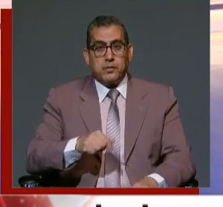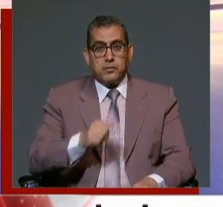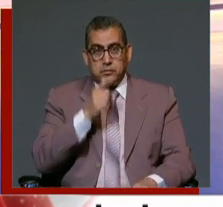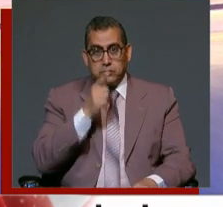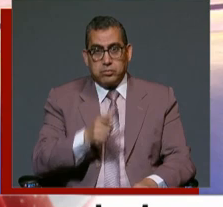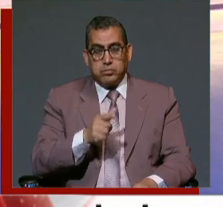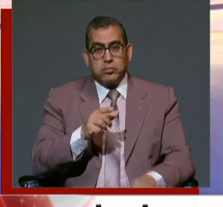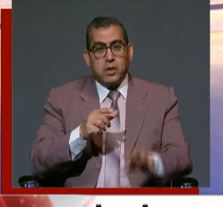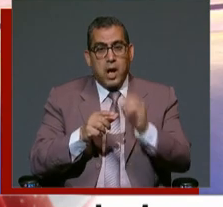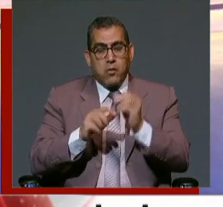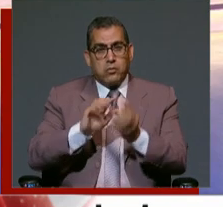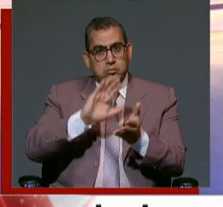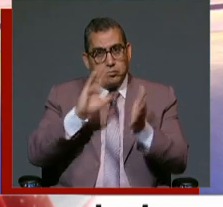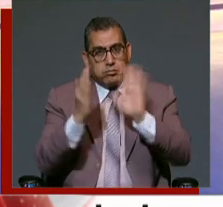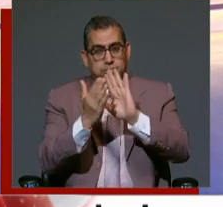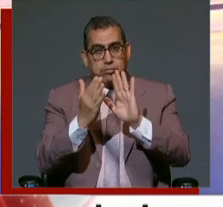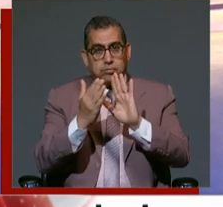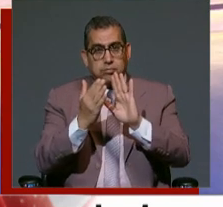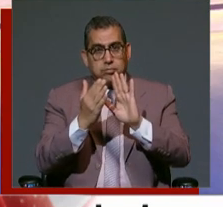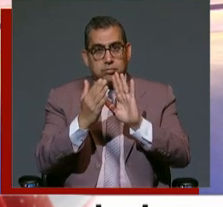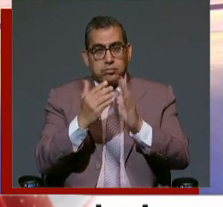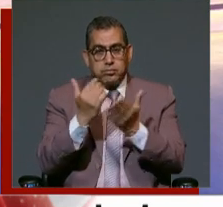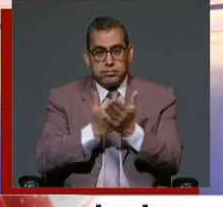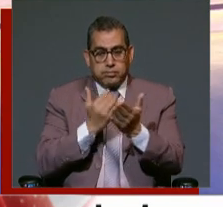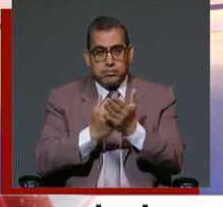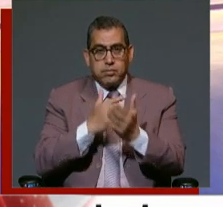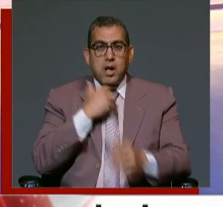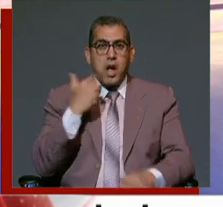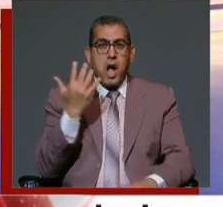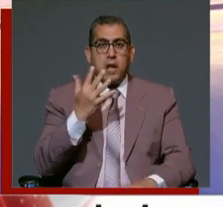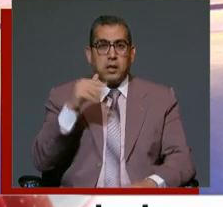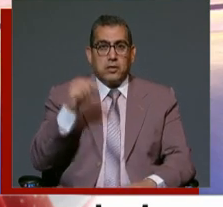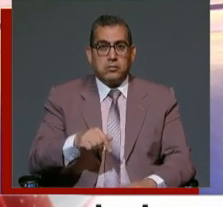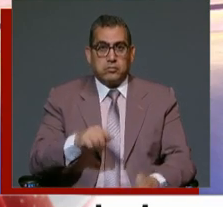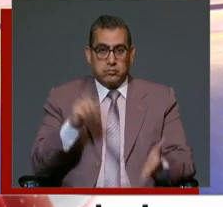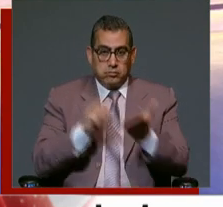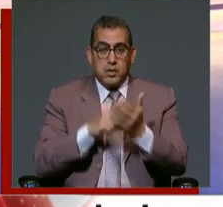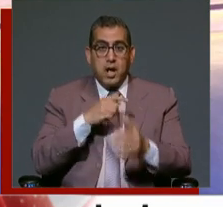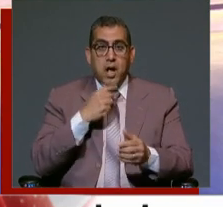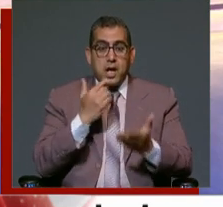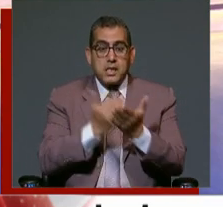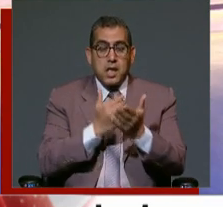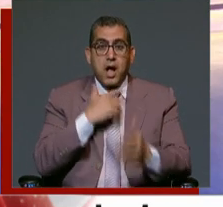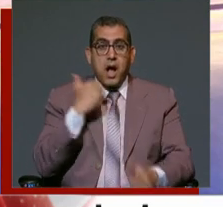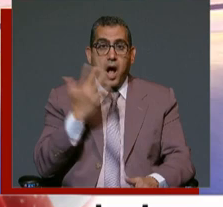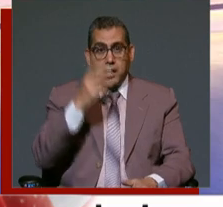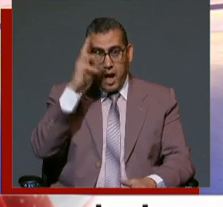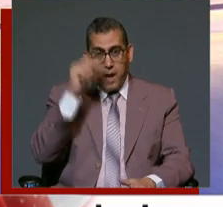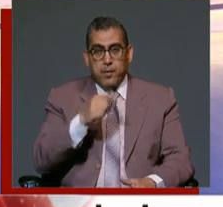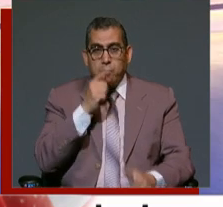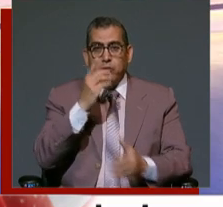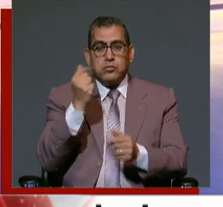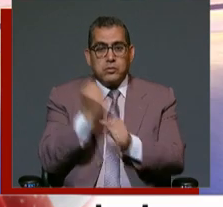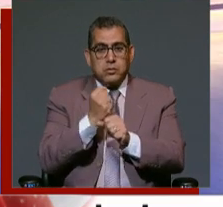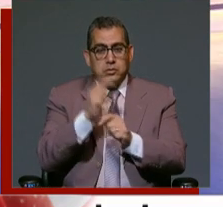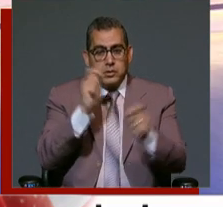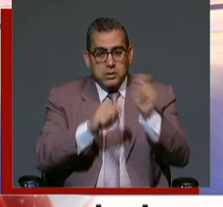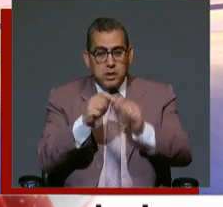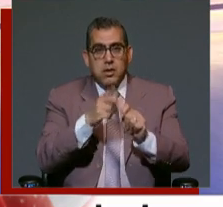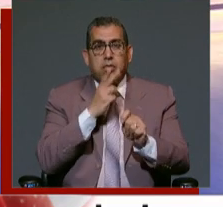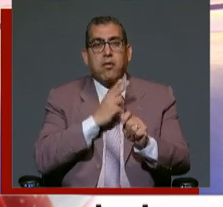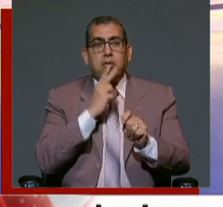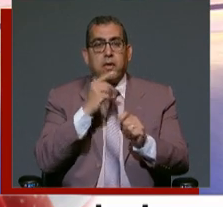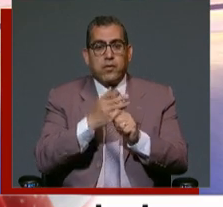عن تحول إلى اقتصاد أخضر، ويقصد بالاقتصاد الأخضر الاقتصاد القائم على الصناعات النظيفة التي